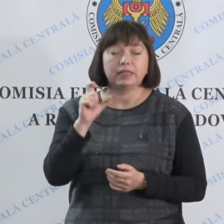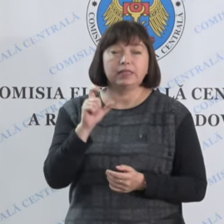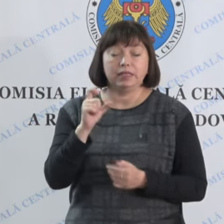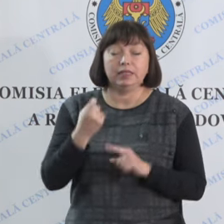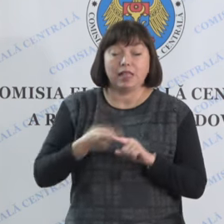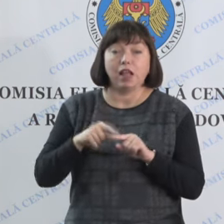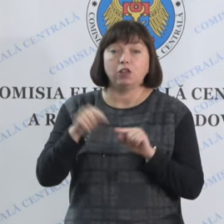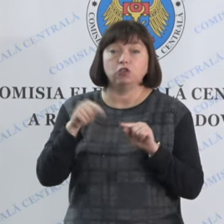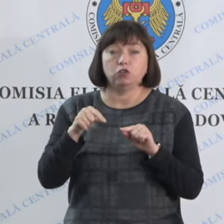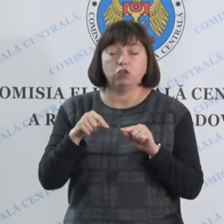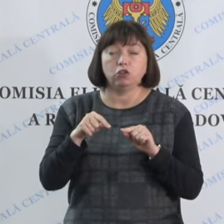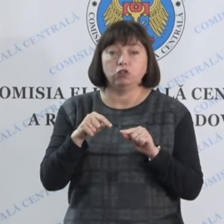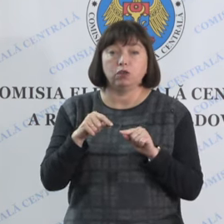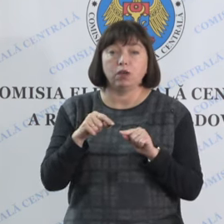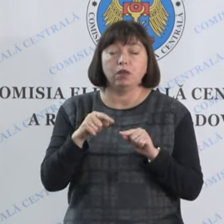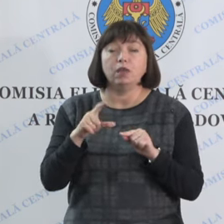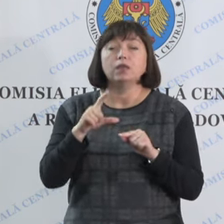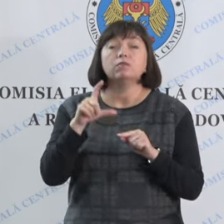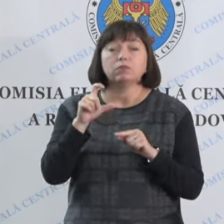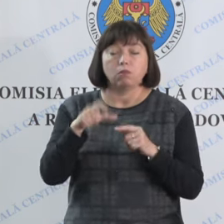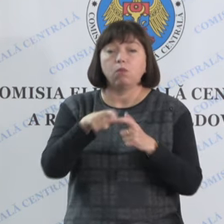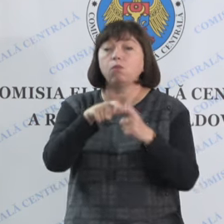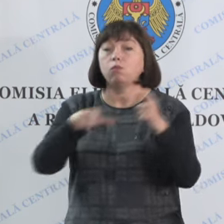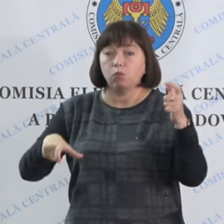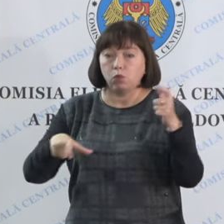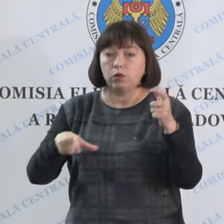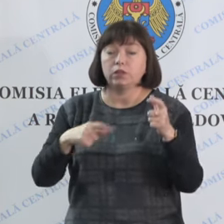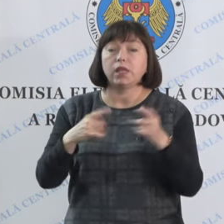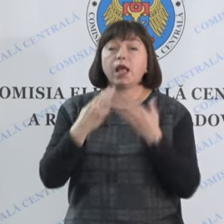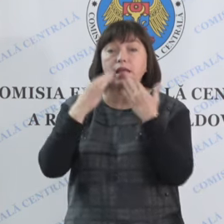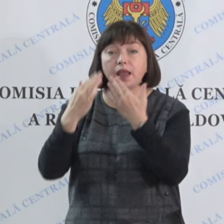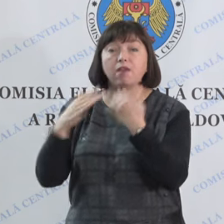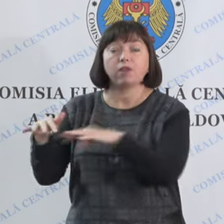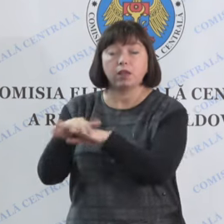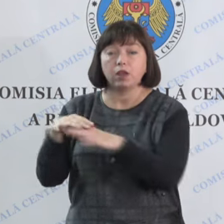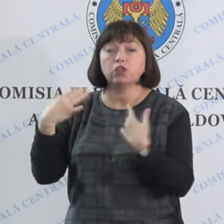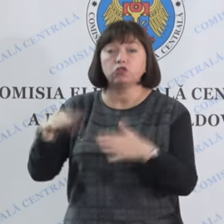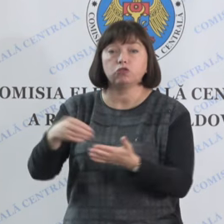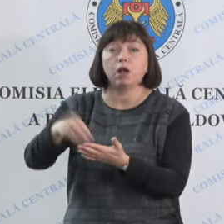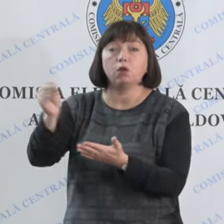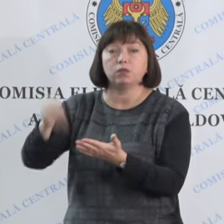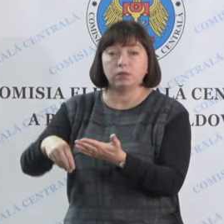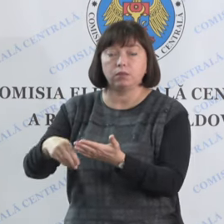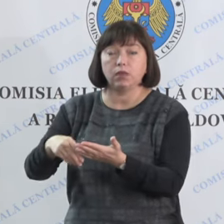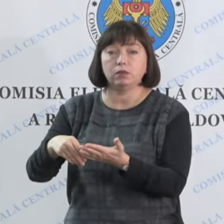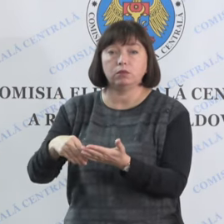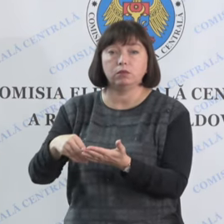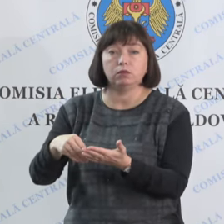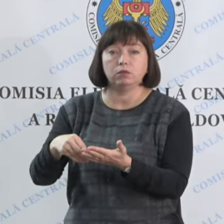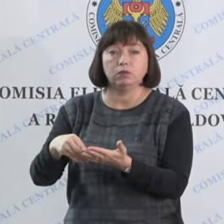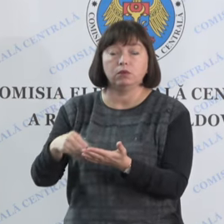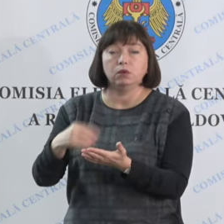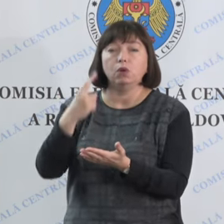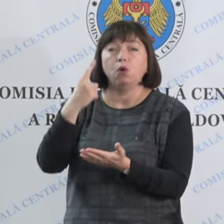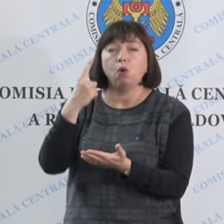dintre aceștia, pentru buletinul de vot pentru referendum, au semnat